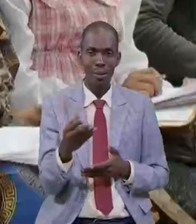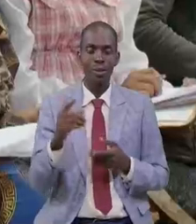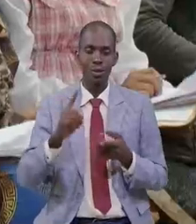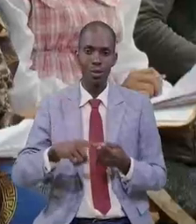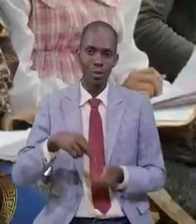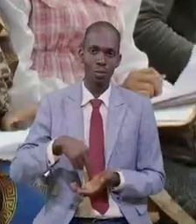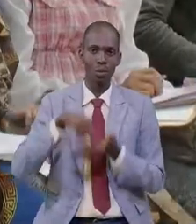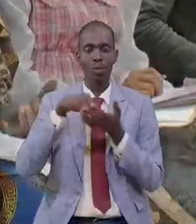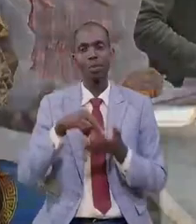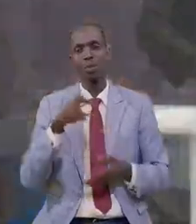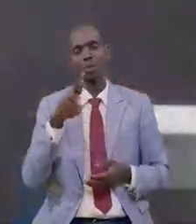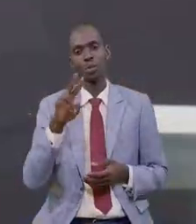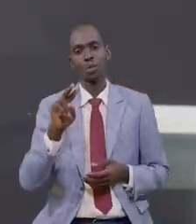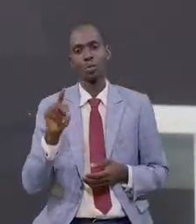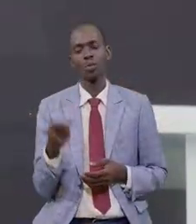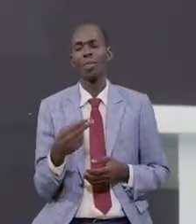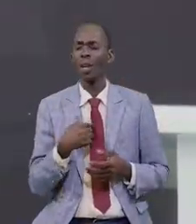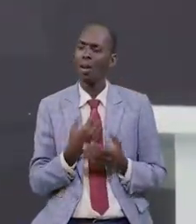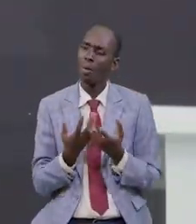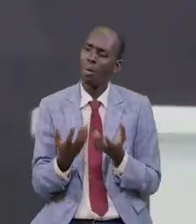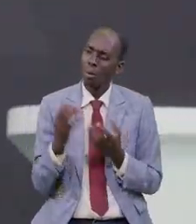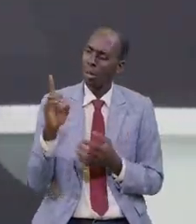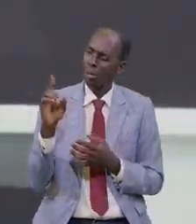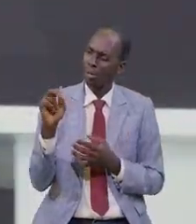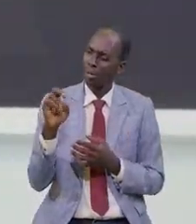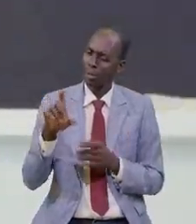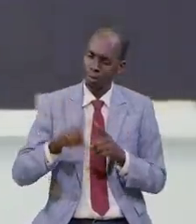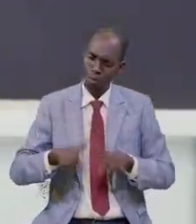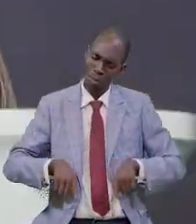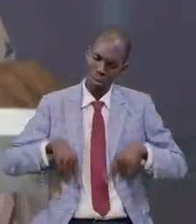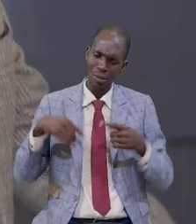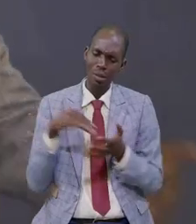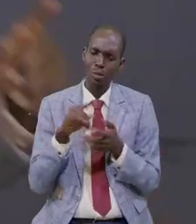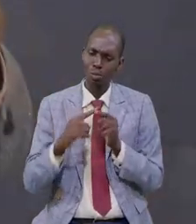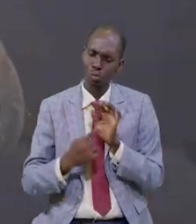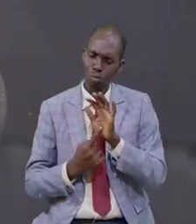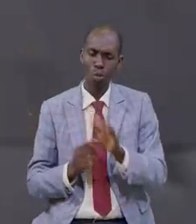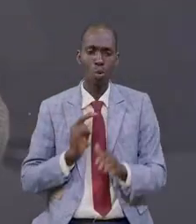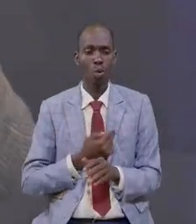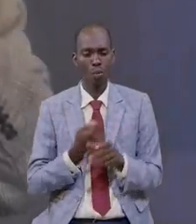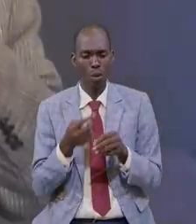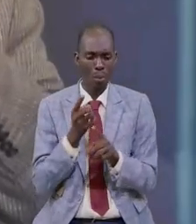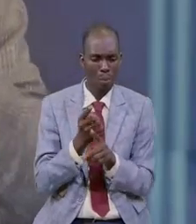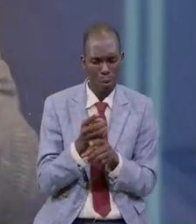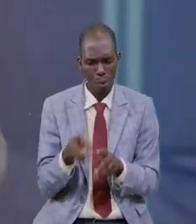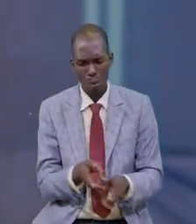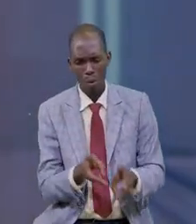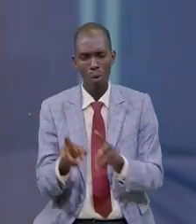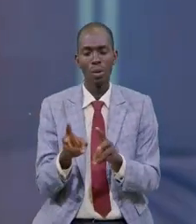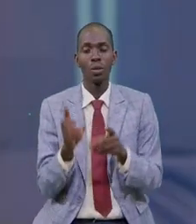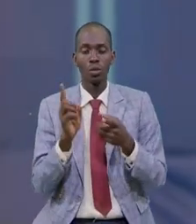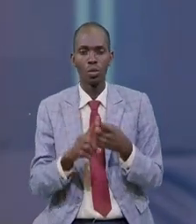oh j'aurais souhaité que Daniel soit là encore pour nous montrer et nous montrer le chemin pour tenir et